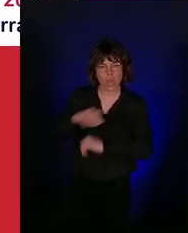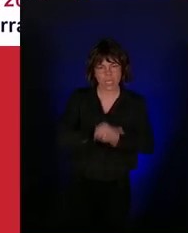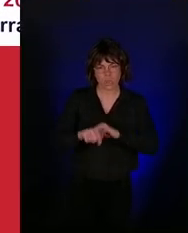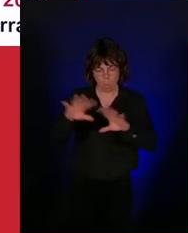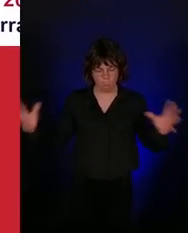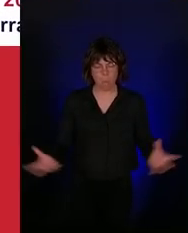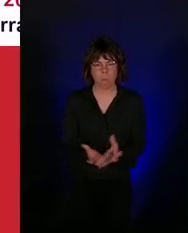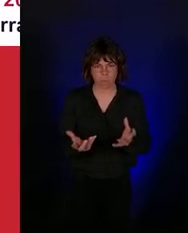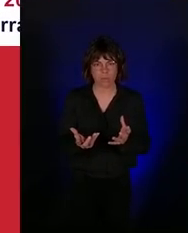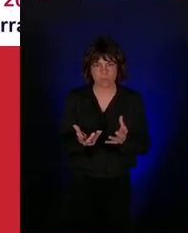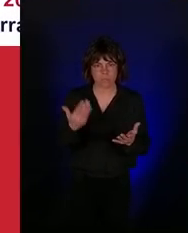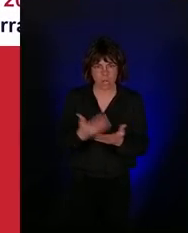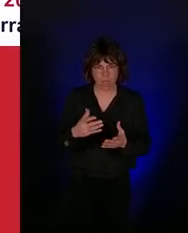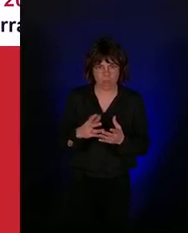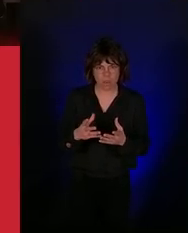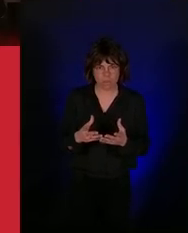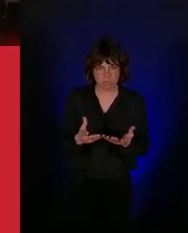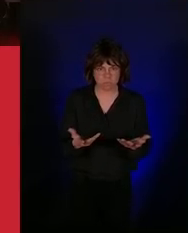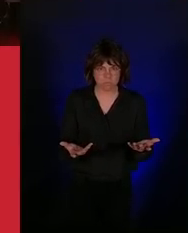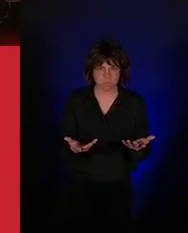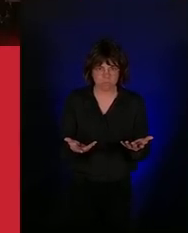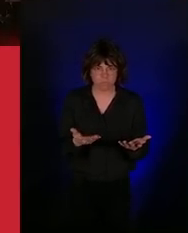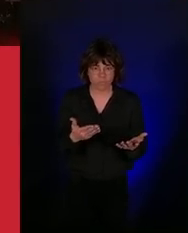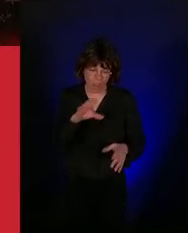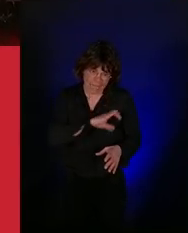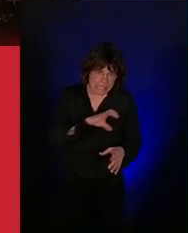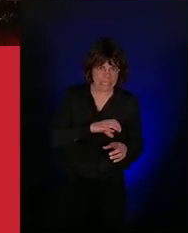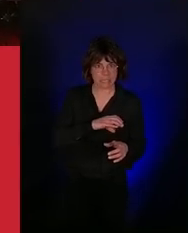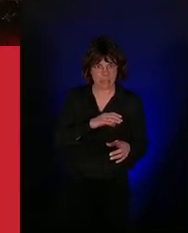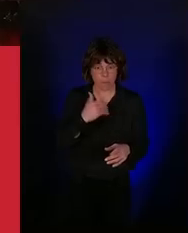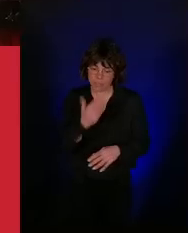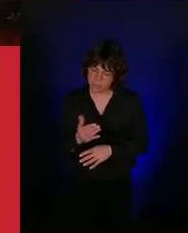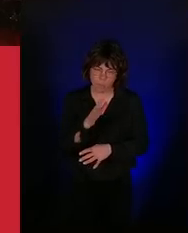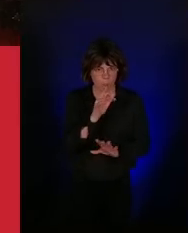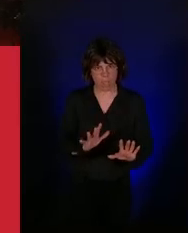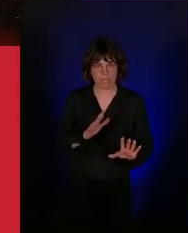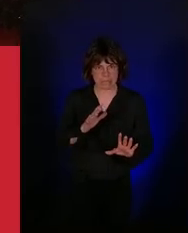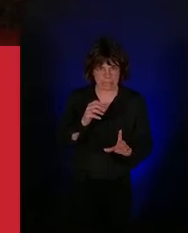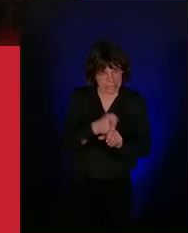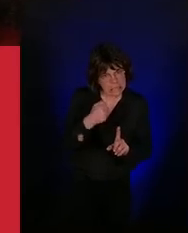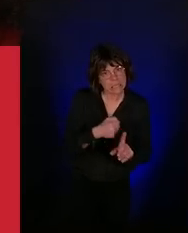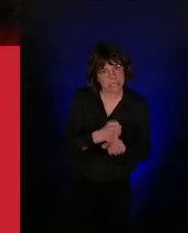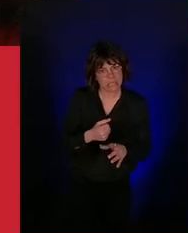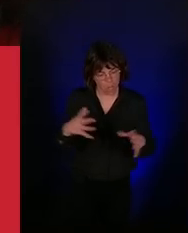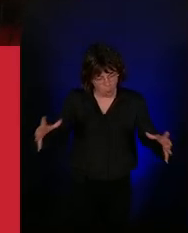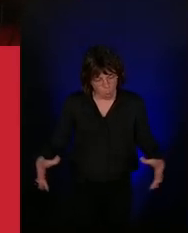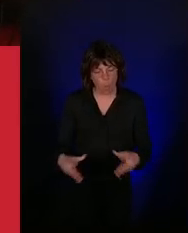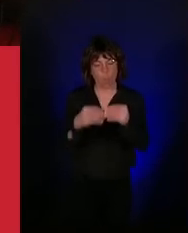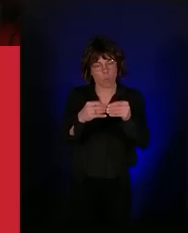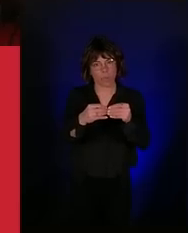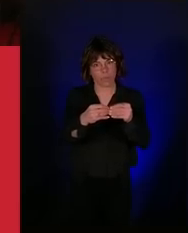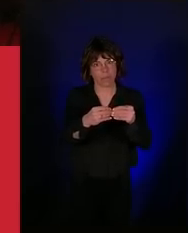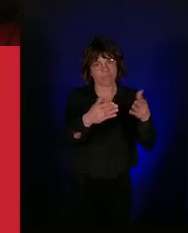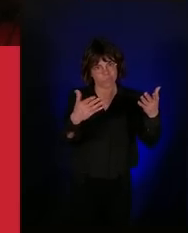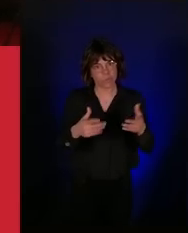a été opté pour les imbriquer, autant se faire se peut, dans chacun des trois axes, et non de les scinder dans des parties spécifiques